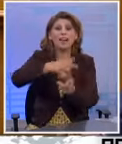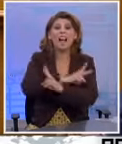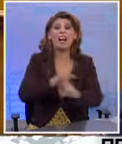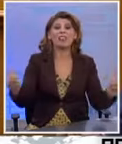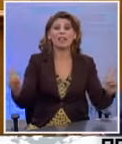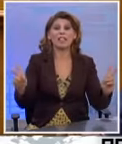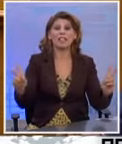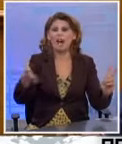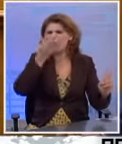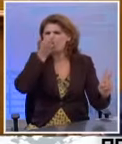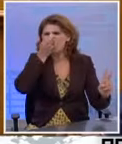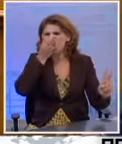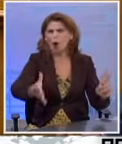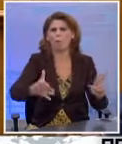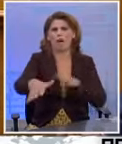κόπρο της διαπλοκής.